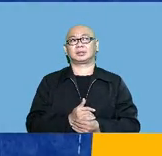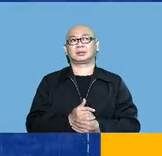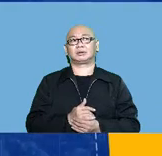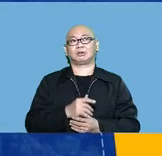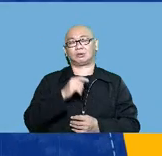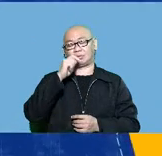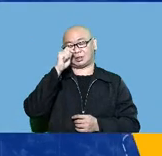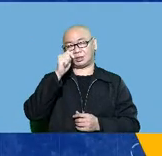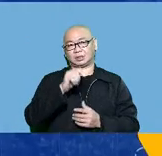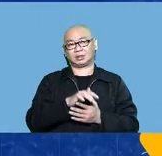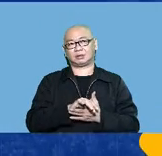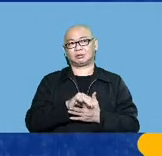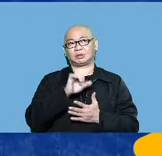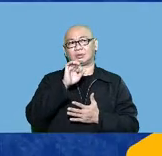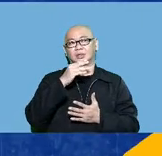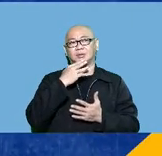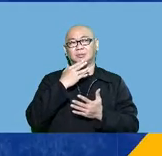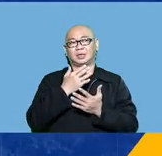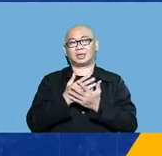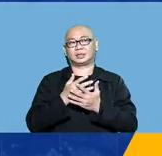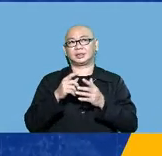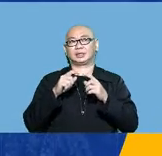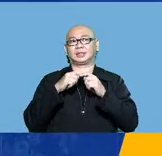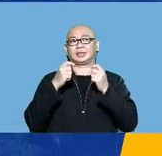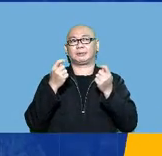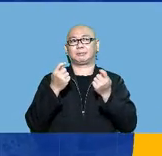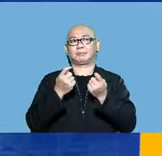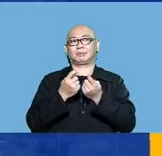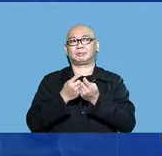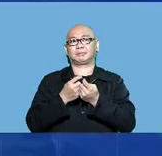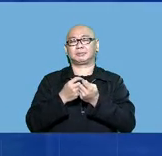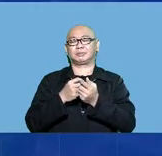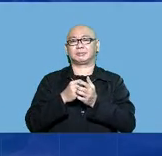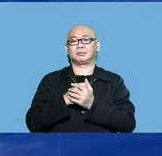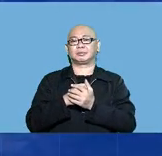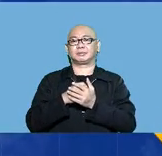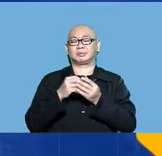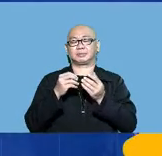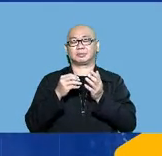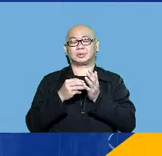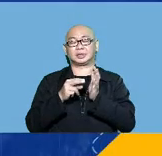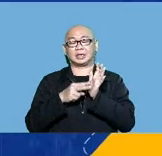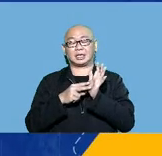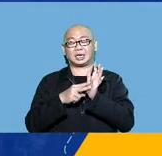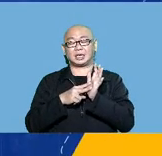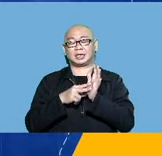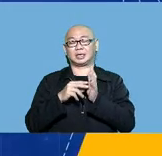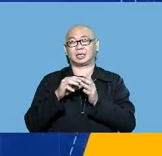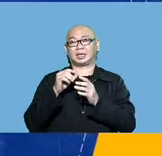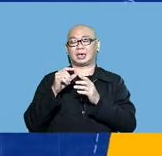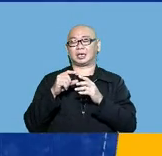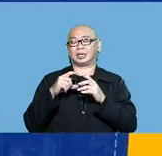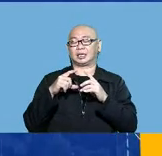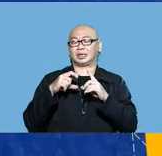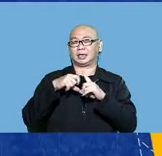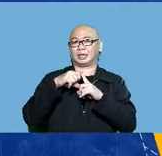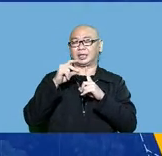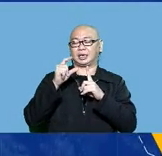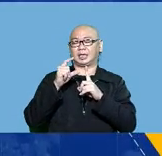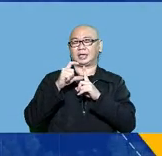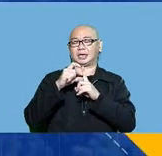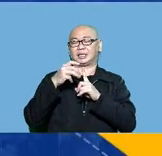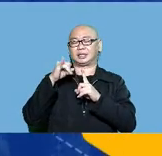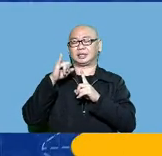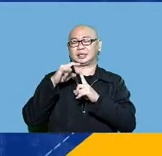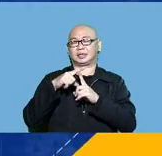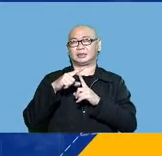hormati juga dan kami ucapkan terima kasih kepada tim penilai angka kredit, Prof. Sutekno, dan tim reviewer, Prof. Hardono